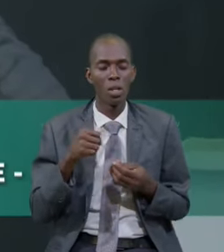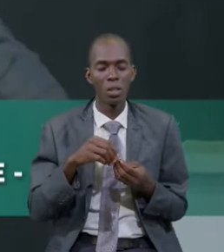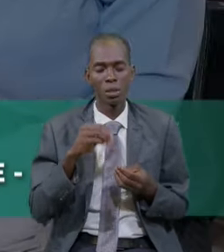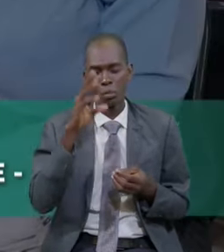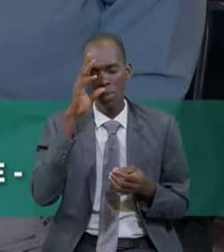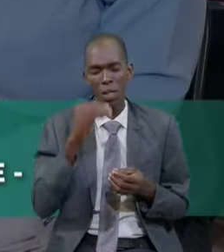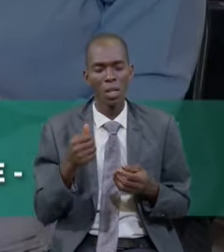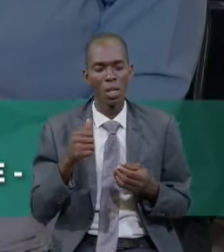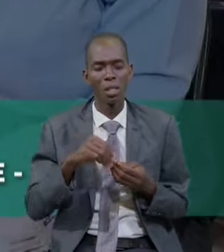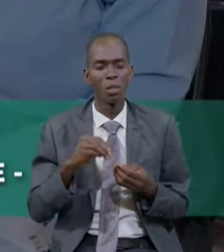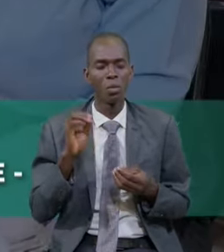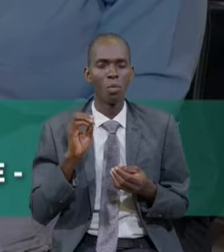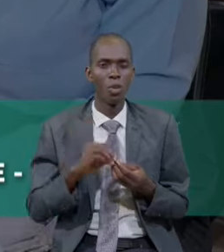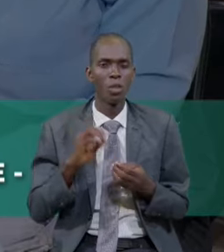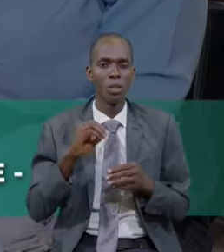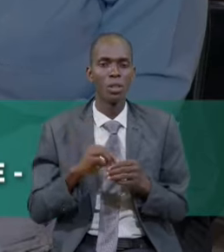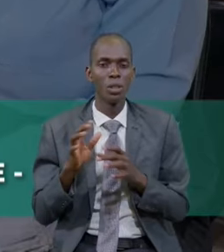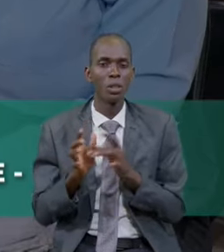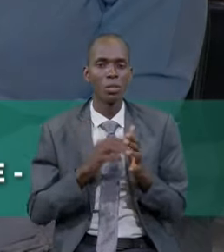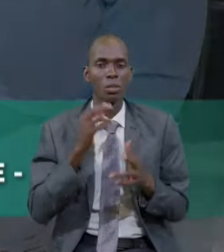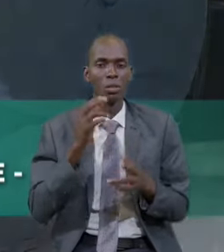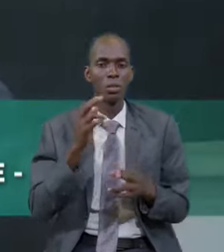Personne au nom de Jésus.